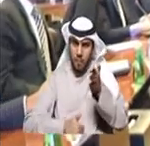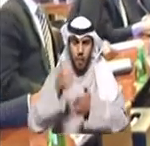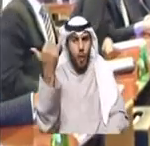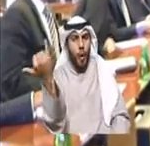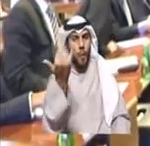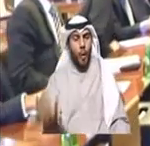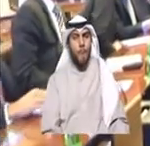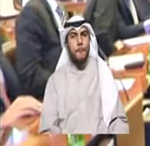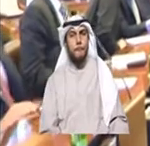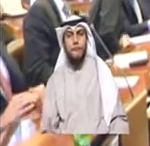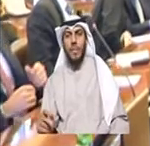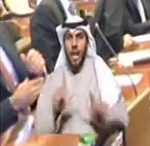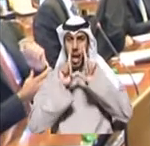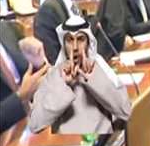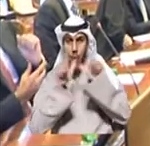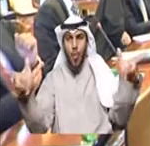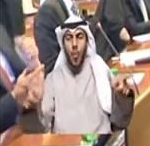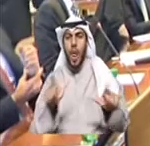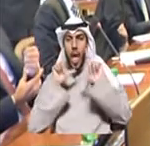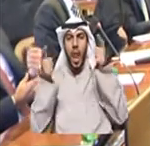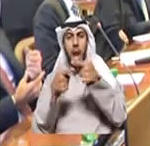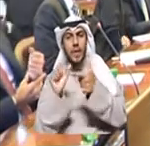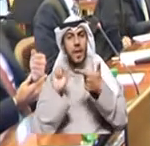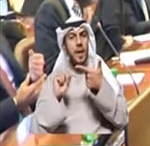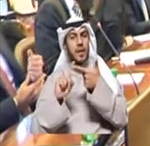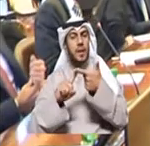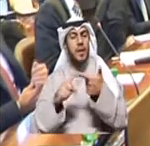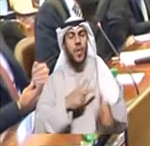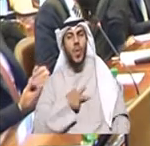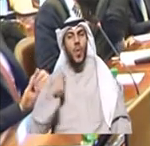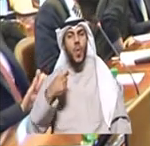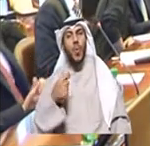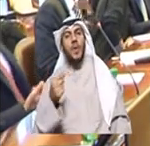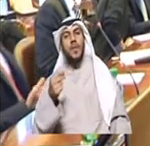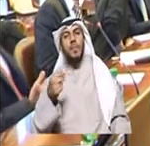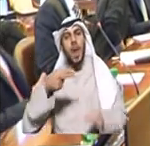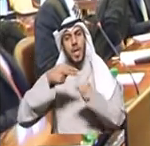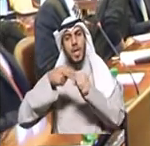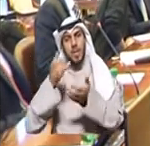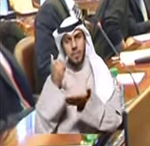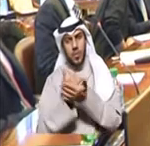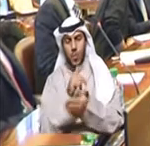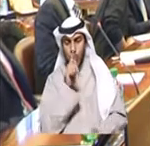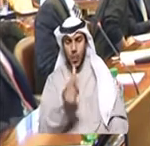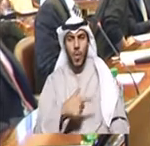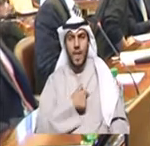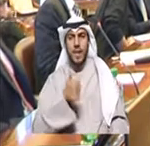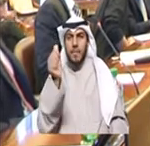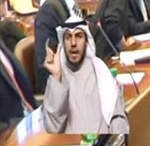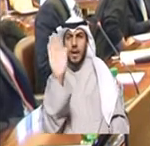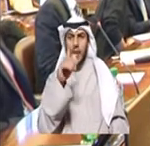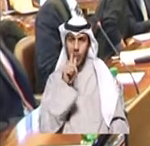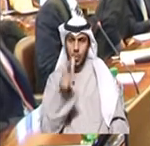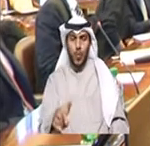الصحفي الصادر عن اللجنة والتي يترأسها نائب رئيس مجلس الوزراء ووزير المالية أنس الصالح أكدت حرصها على تخصيص